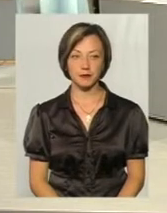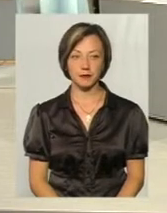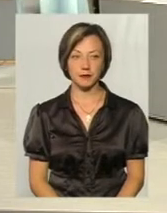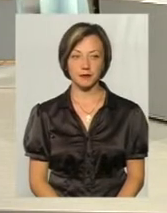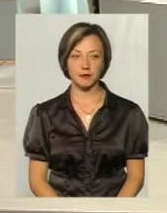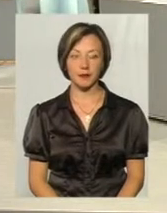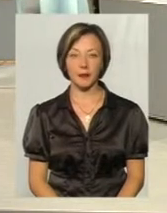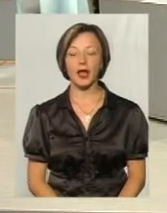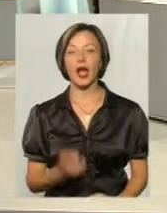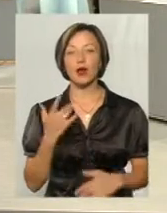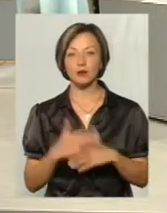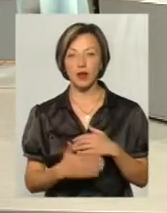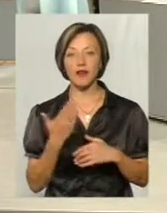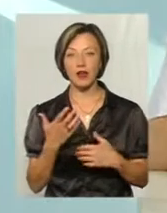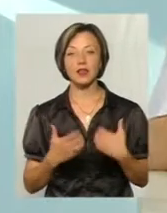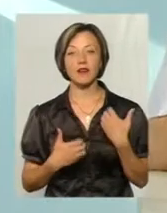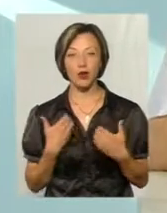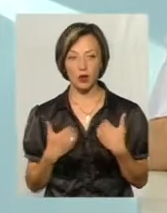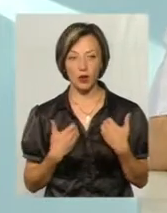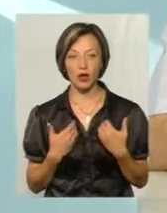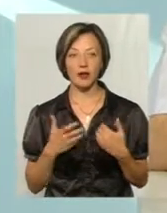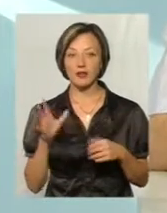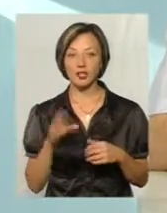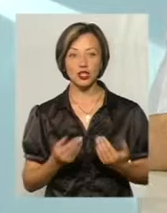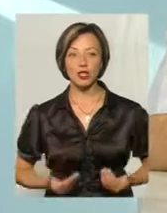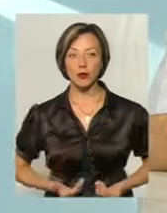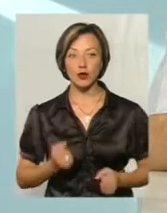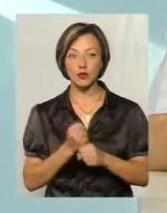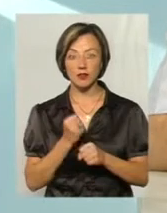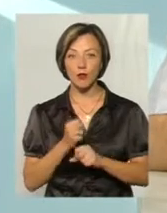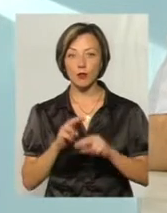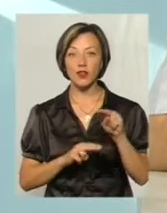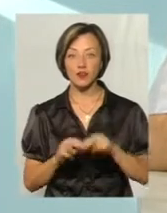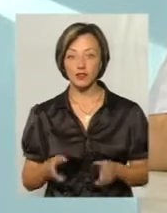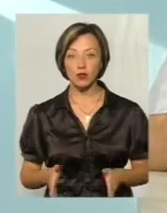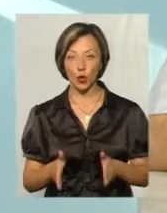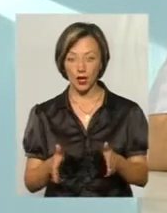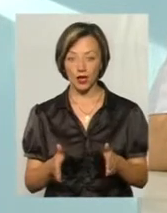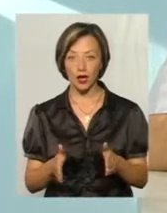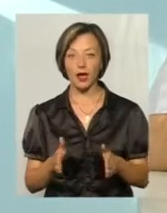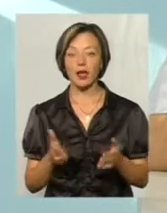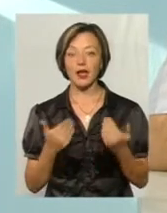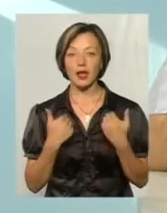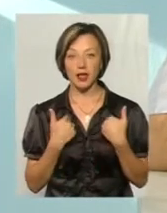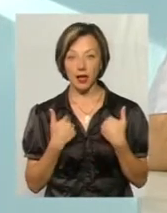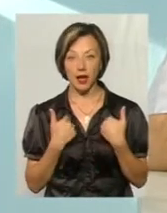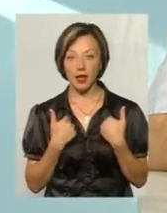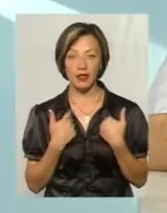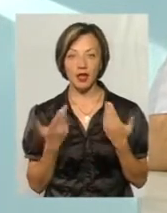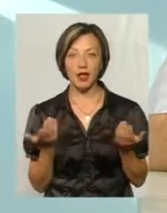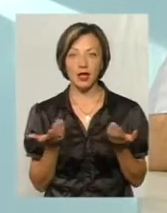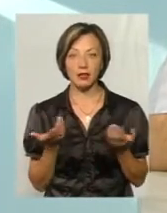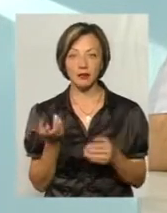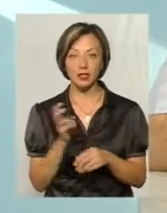хвилює. Я розумію, що вас хвилює. Я все життя проробив будівництво доріг. Так. І розумієте, я не якийсь,